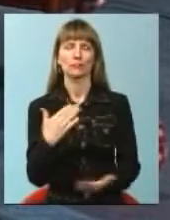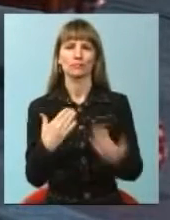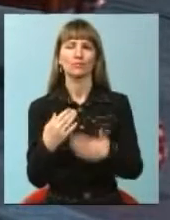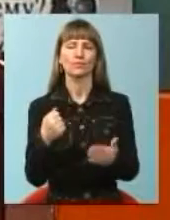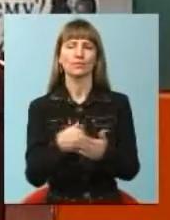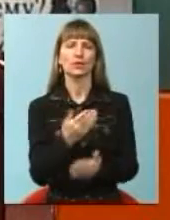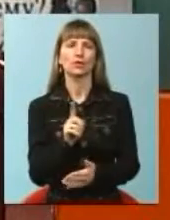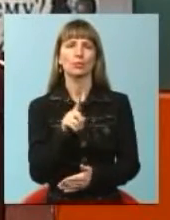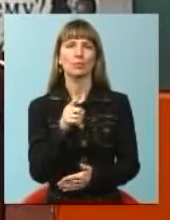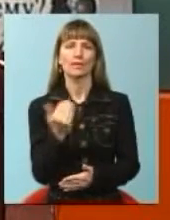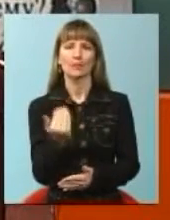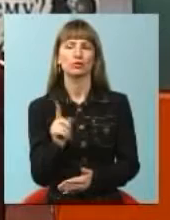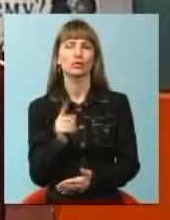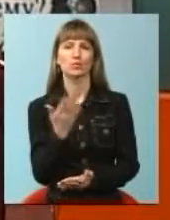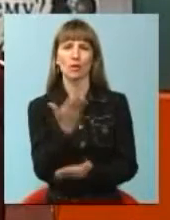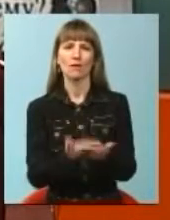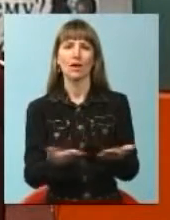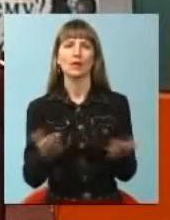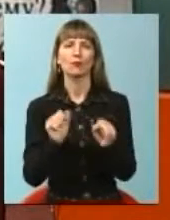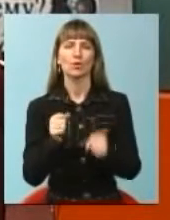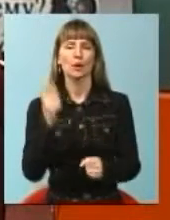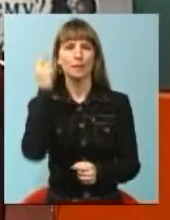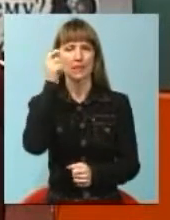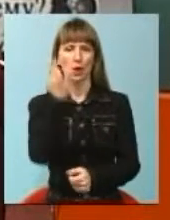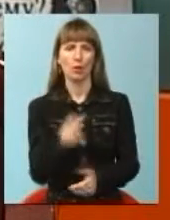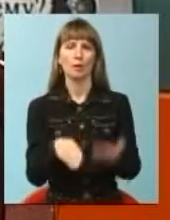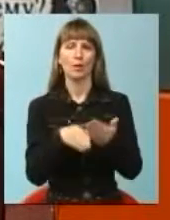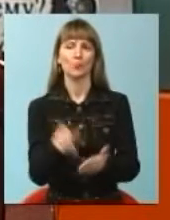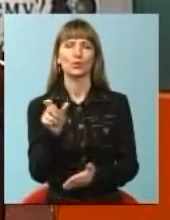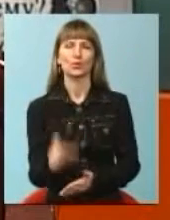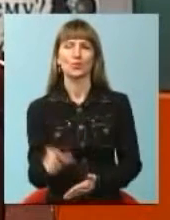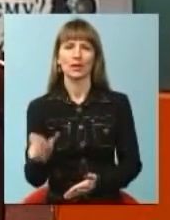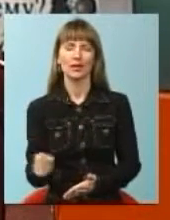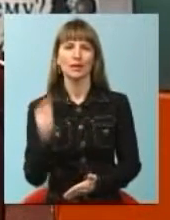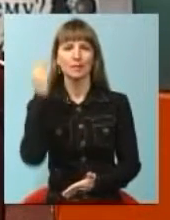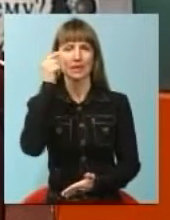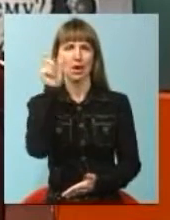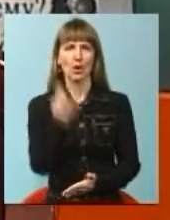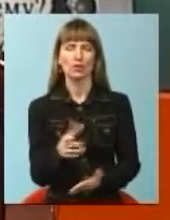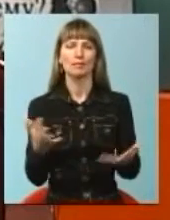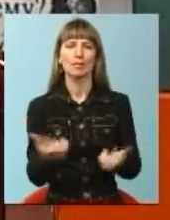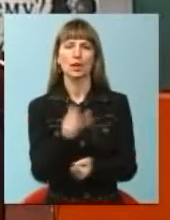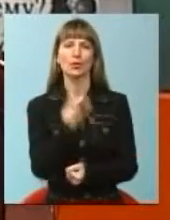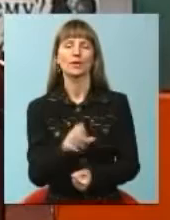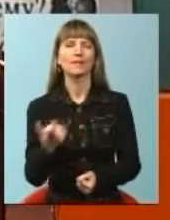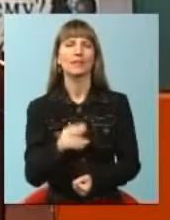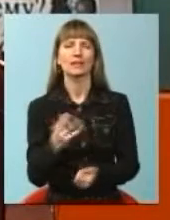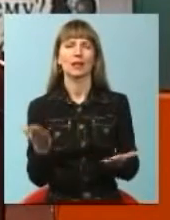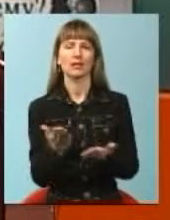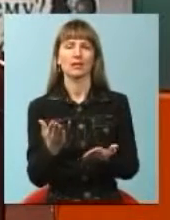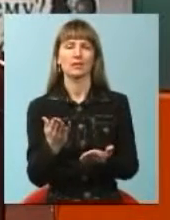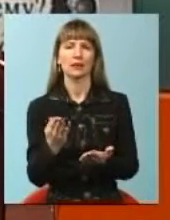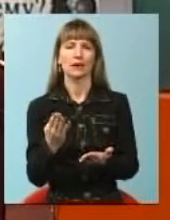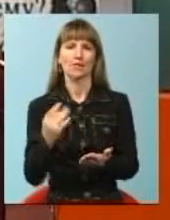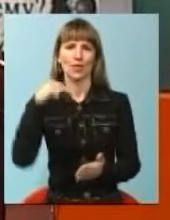нього, щоб він чимось порадив. Як може психолог, наприклад, допомогти людині? Психолог рятує людей від якихось